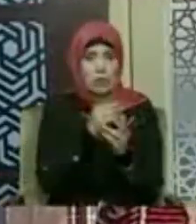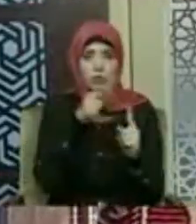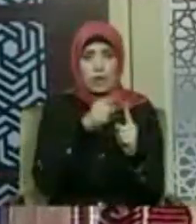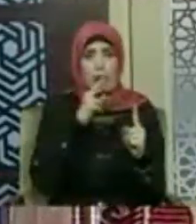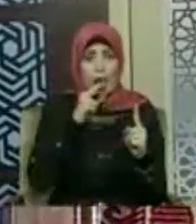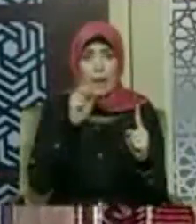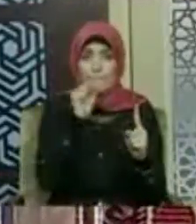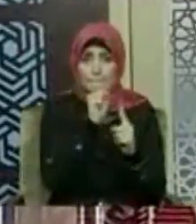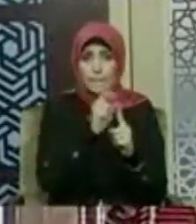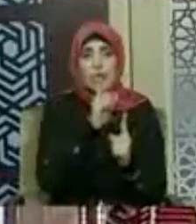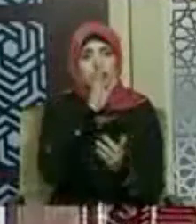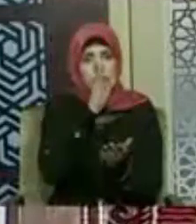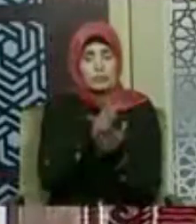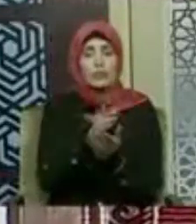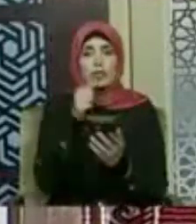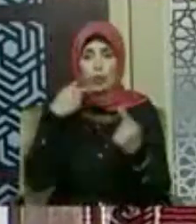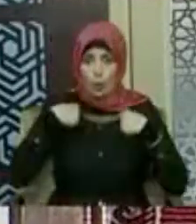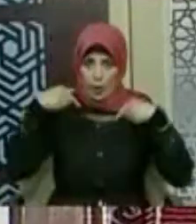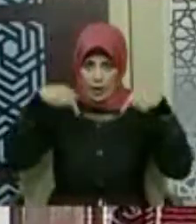وها نحن